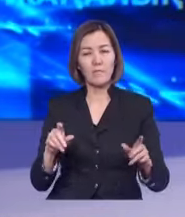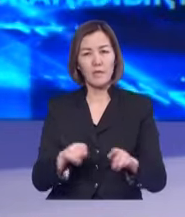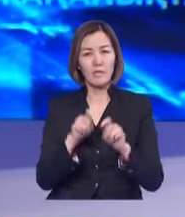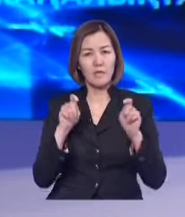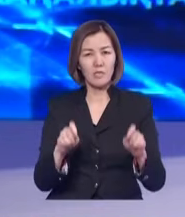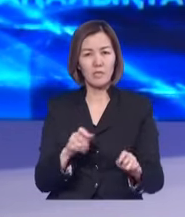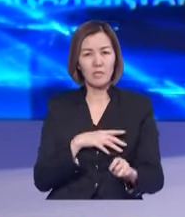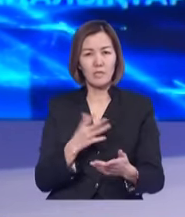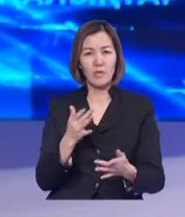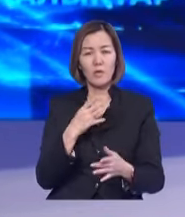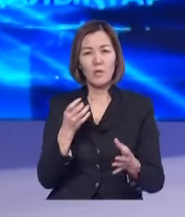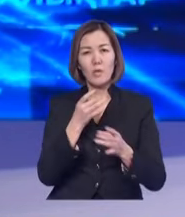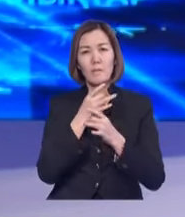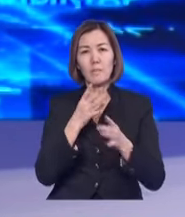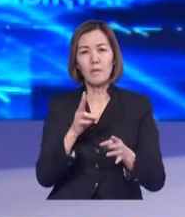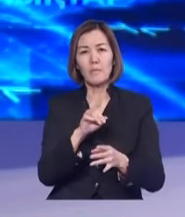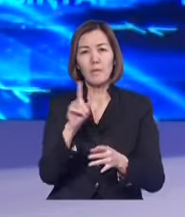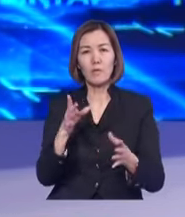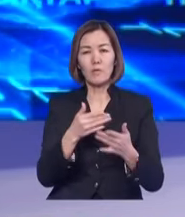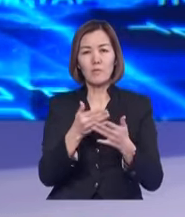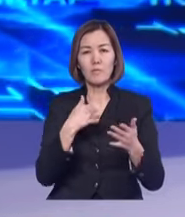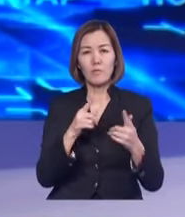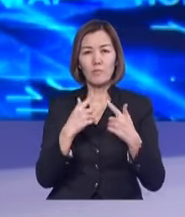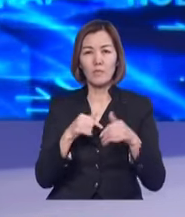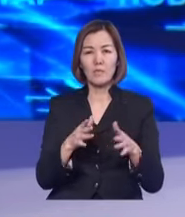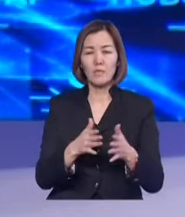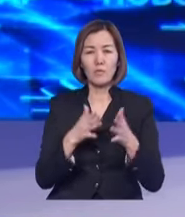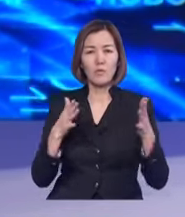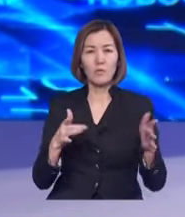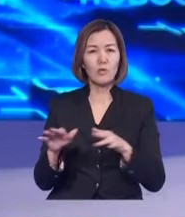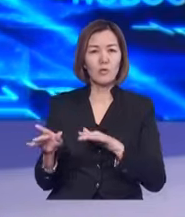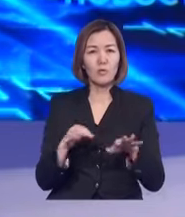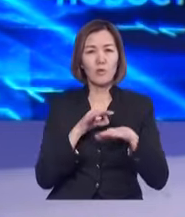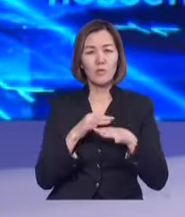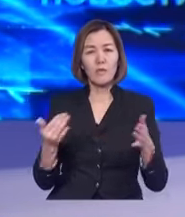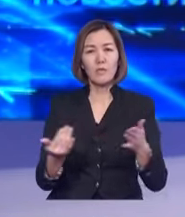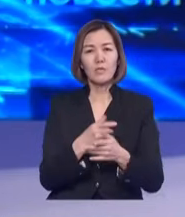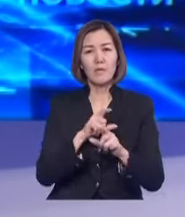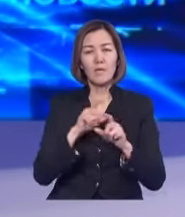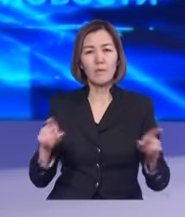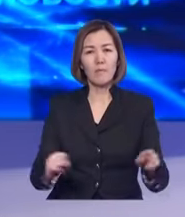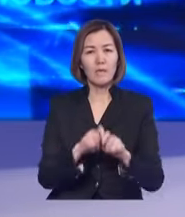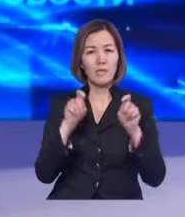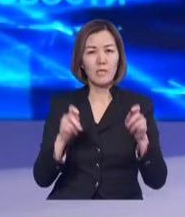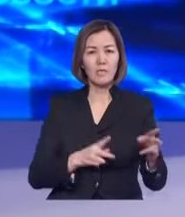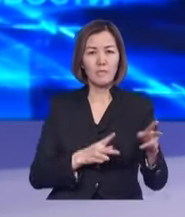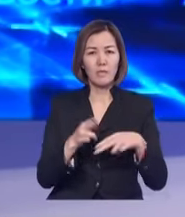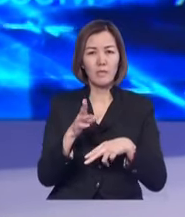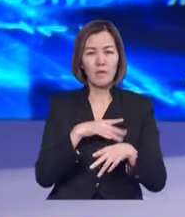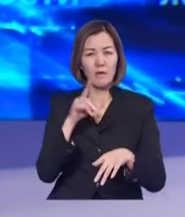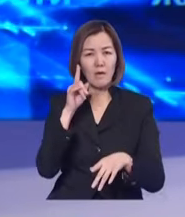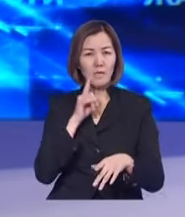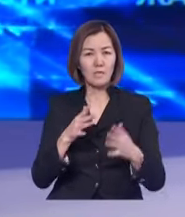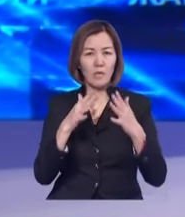табысталды. Ұлттық мейрам Наурыз қарсаңында ұйымдастырылған шара Ұлан Асыр тойы құрылып, жаңа ғимараттың лентасы қойылды. Аулада қазақ үй